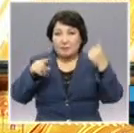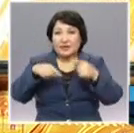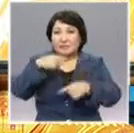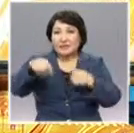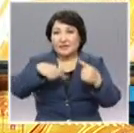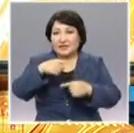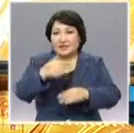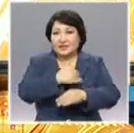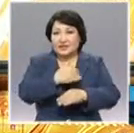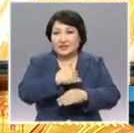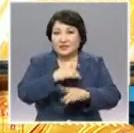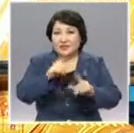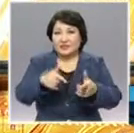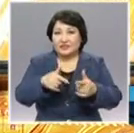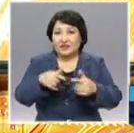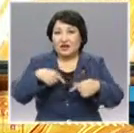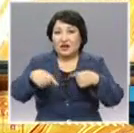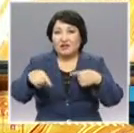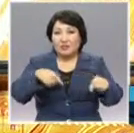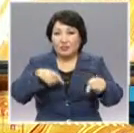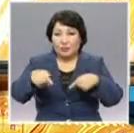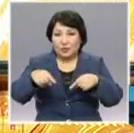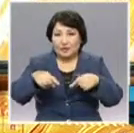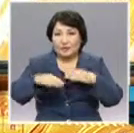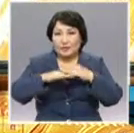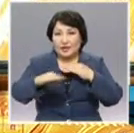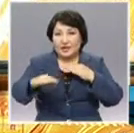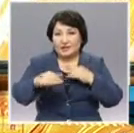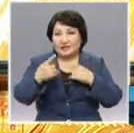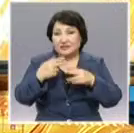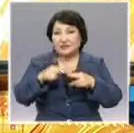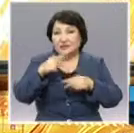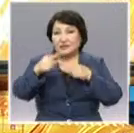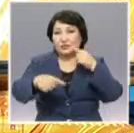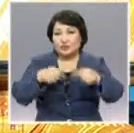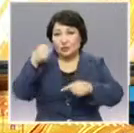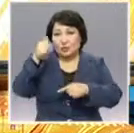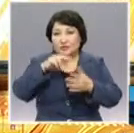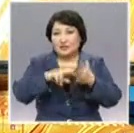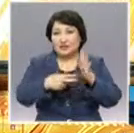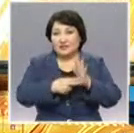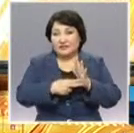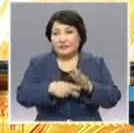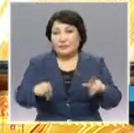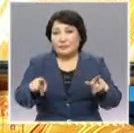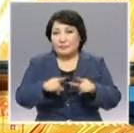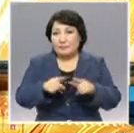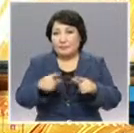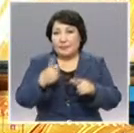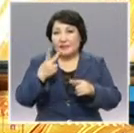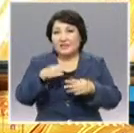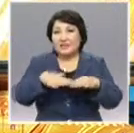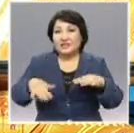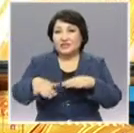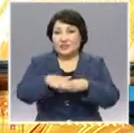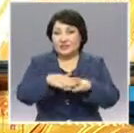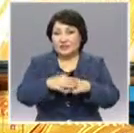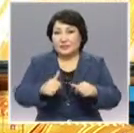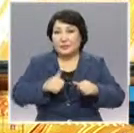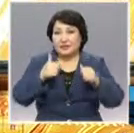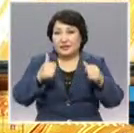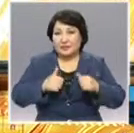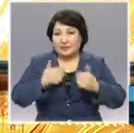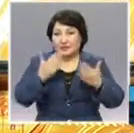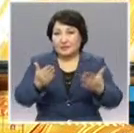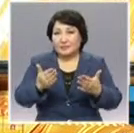установить мини-футбольные поля. Это мы на следующий год запланировали в Кокжиеке микрорайон. Такие две площадки постараемся там